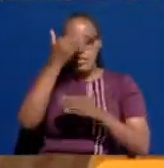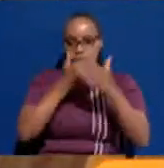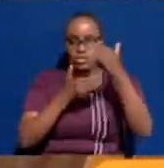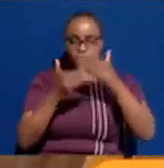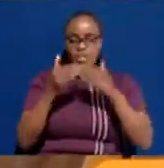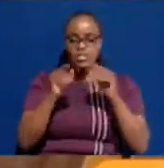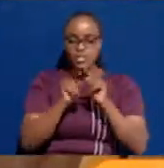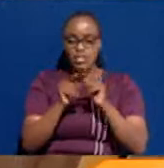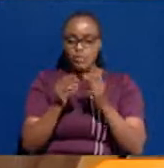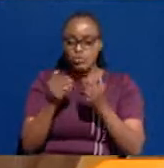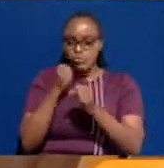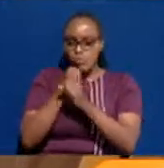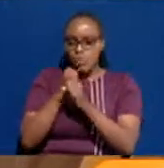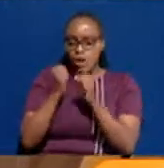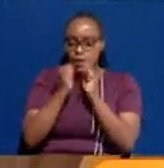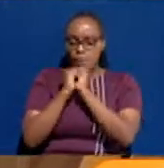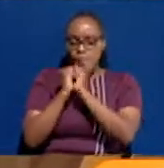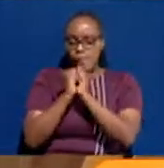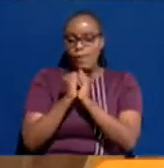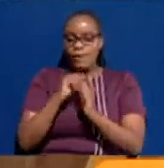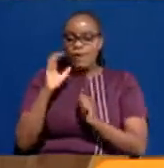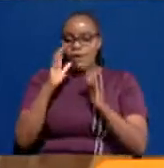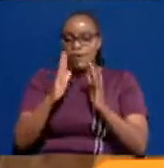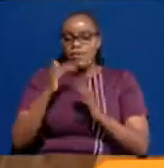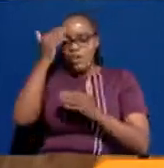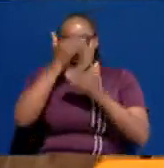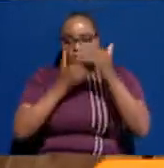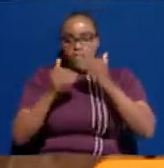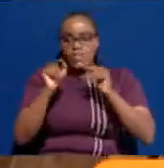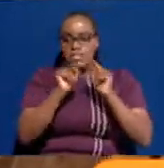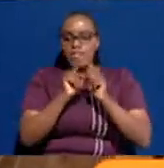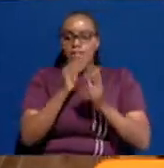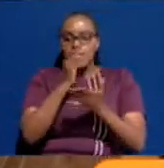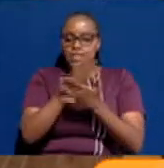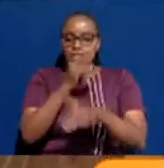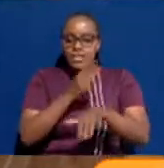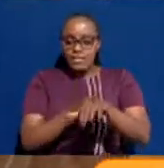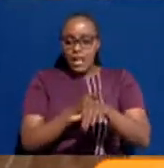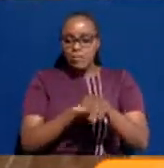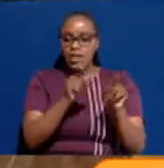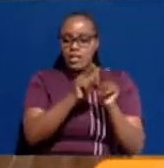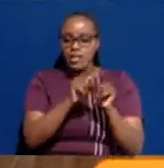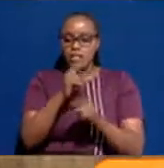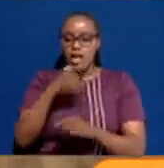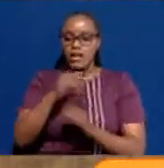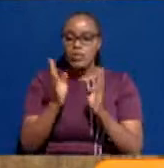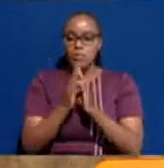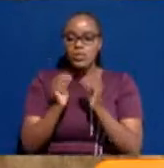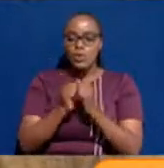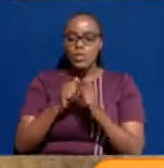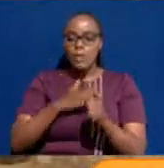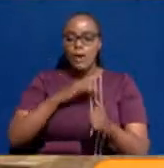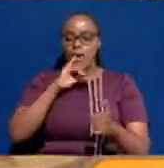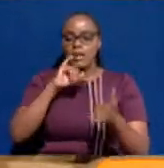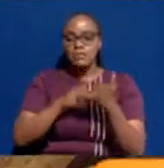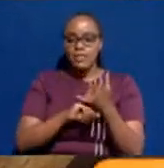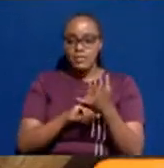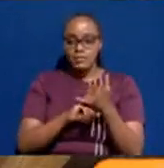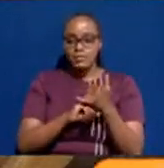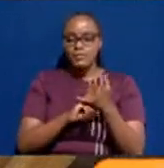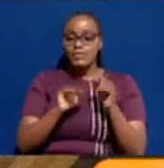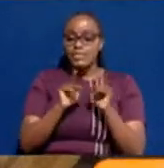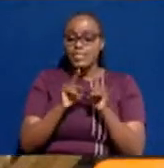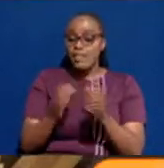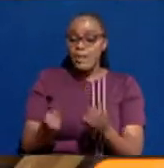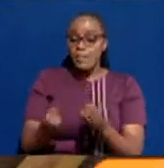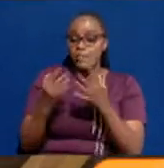kudeal na customer one on one. Within time ndio tulipata ya bwanangu. Kimujiza